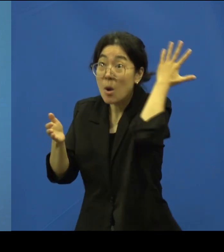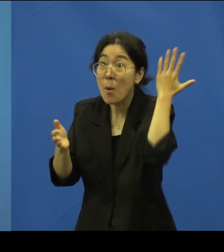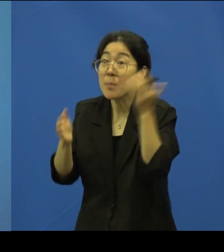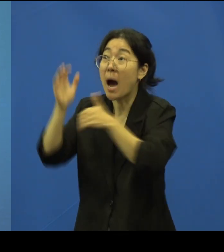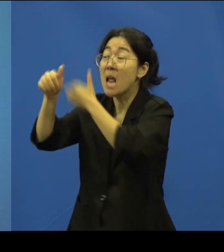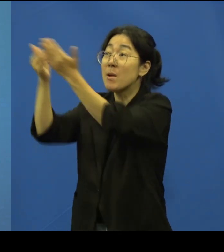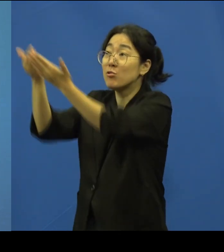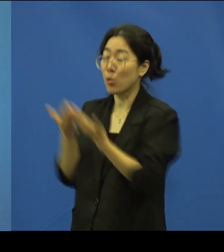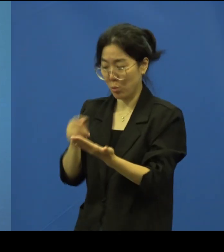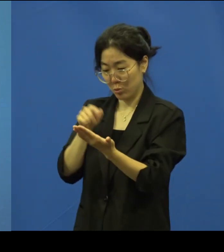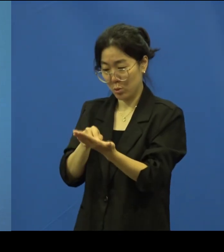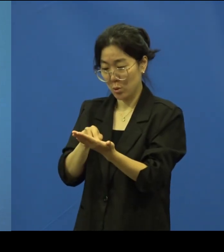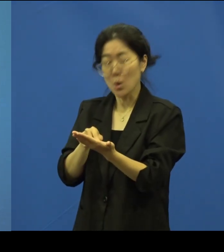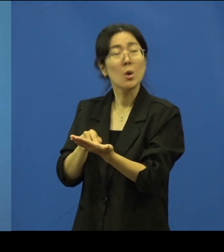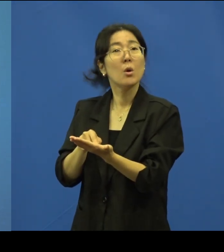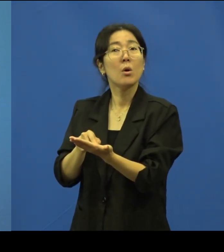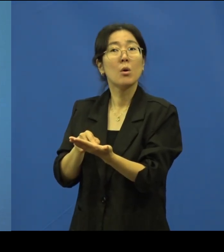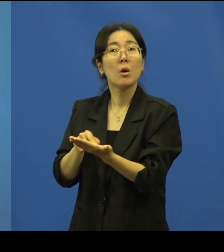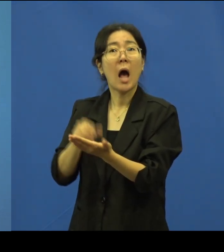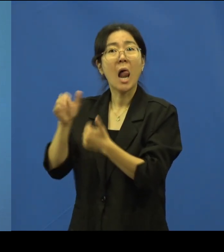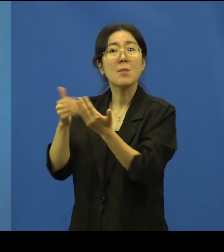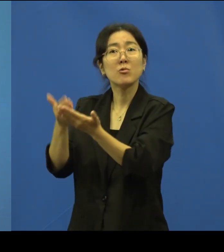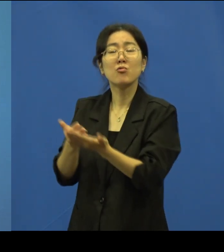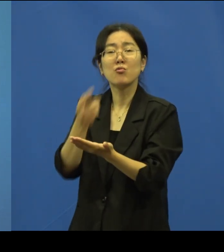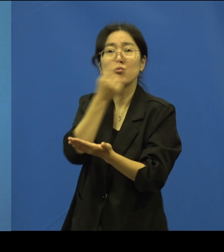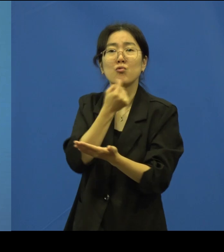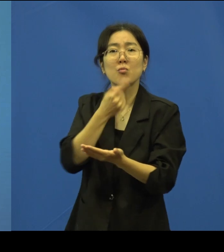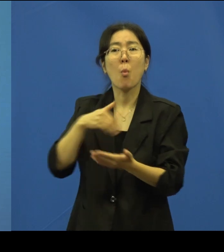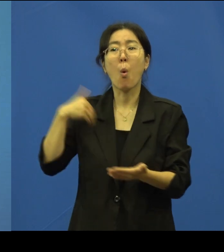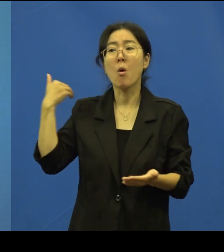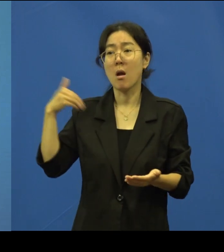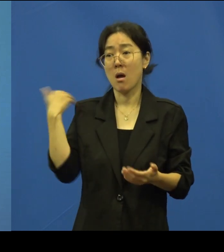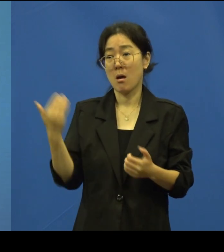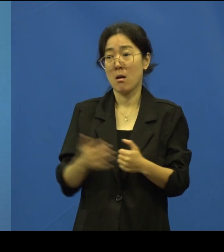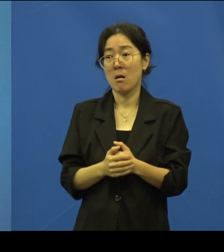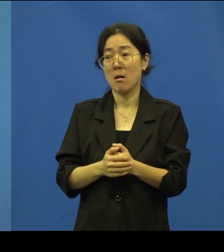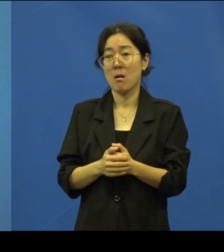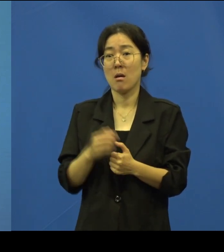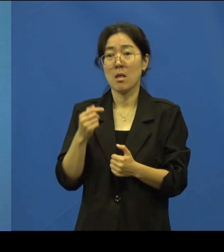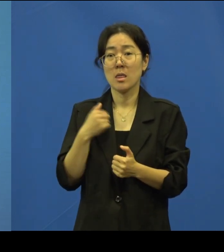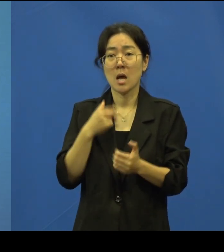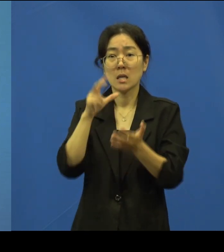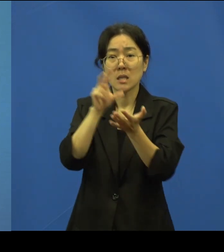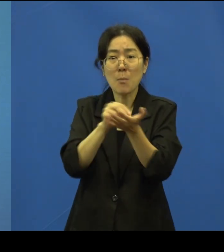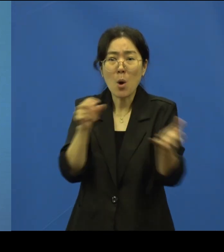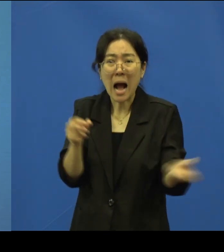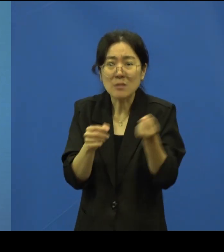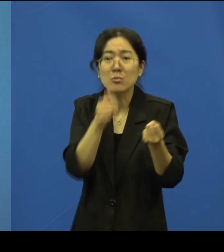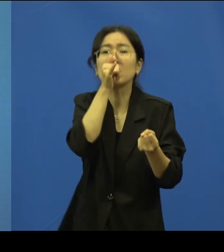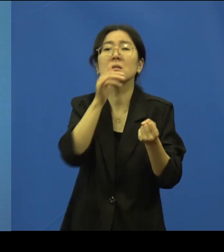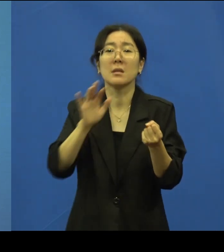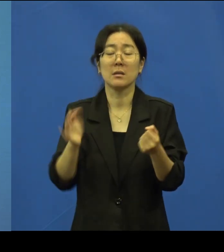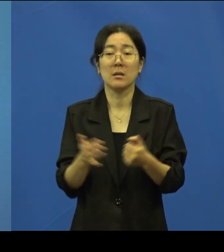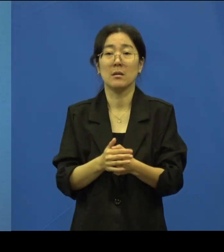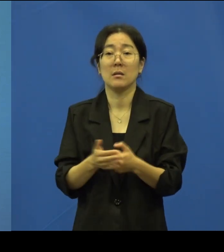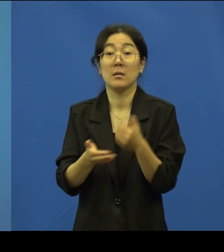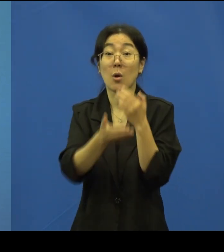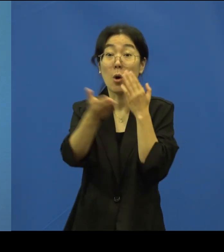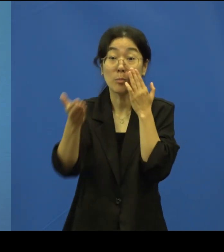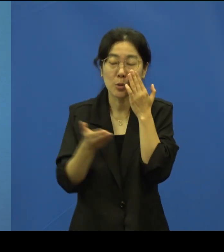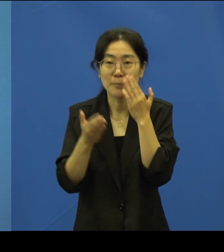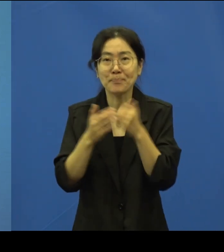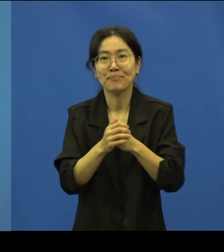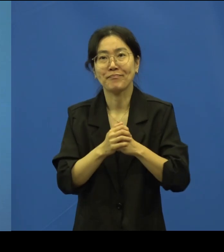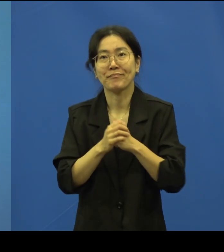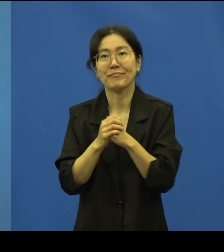나의 기도가 점점 이렇게 기도문이 성경적이 돼가요. 여러분, 장로님들이 주일날 대표 기도할